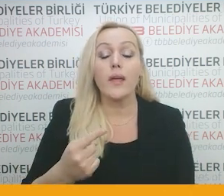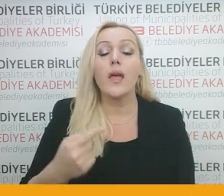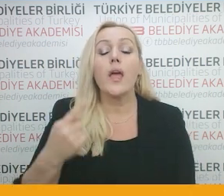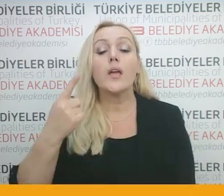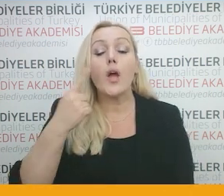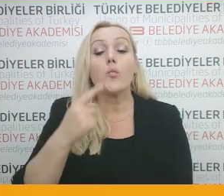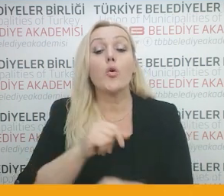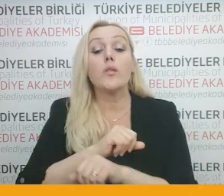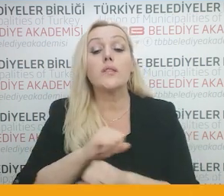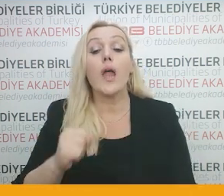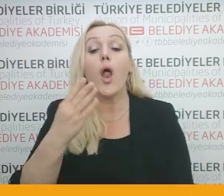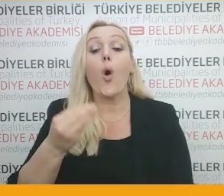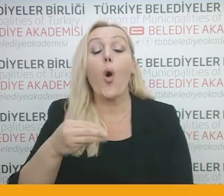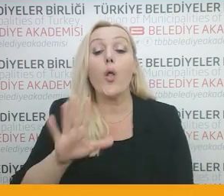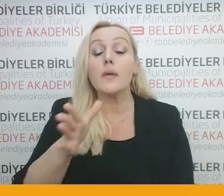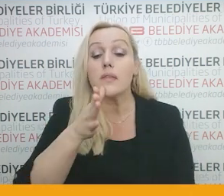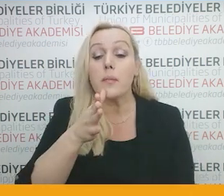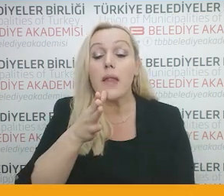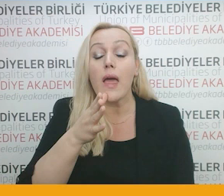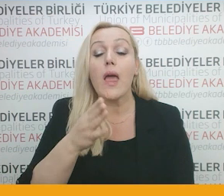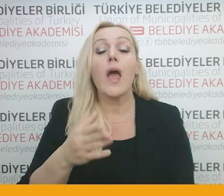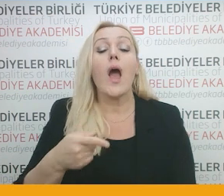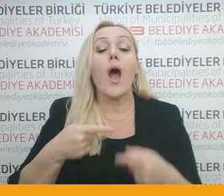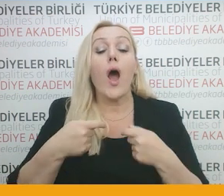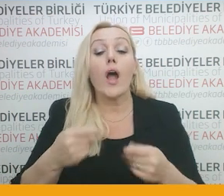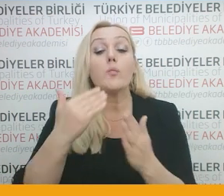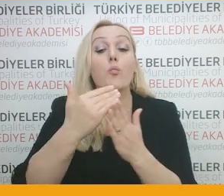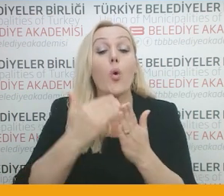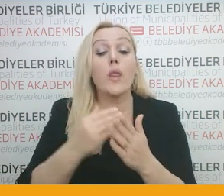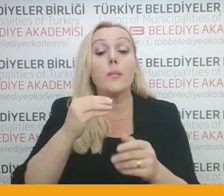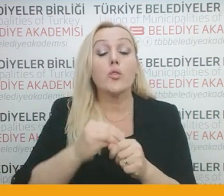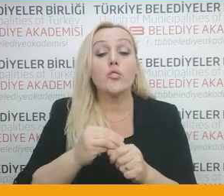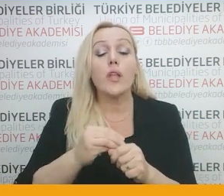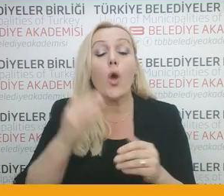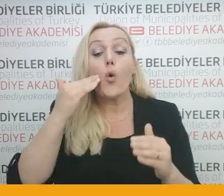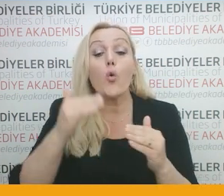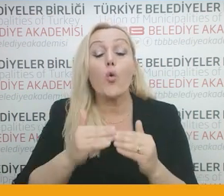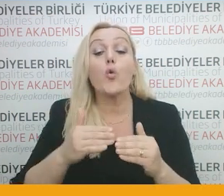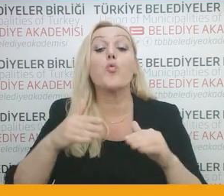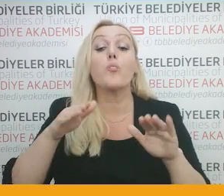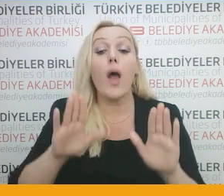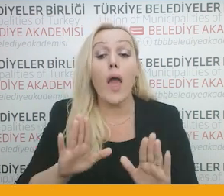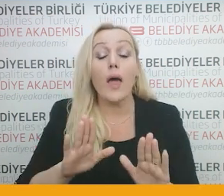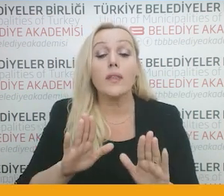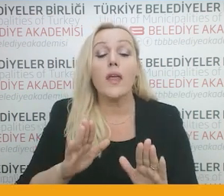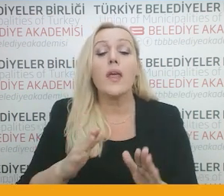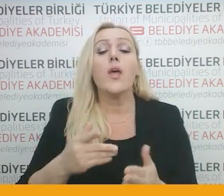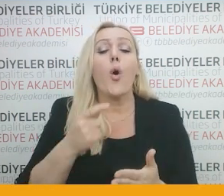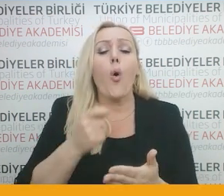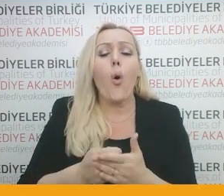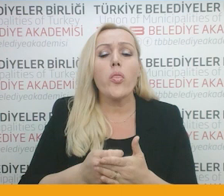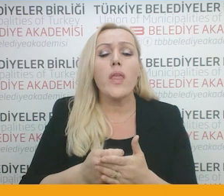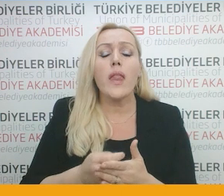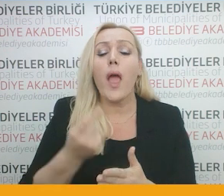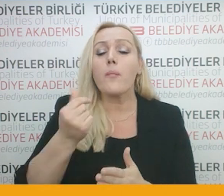Kamu zararı oluşmasa bile ayrıntılı harcama programlarına, serbest bırakma oranlarına aykırı olarak veya ödenek gönderme belgelerindeki ödenek miktarını aşan